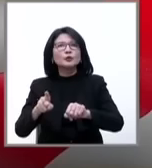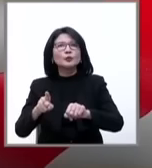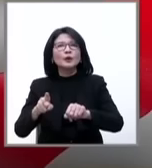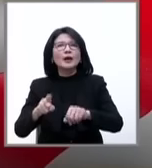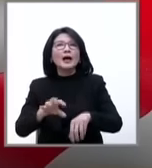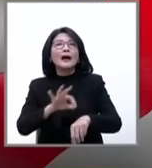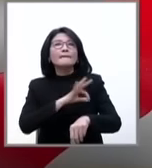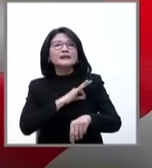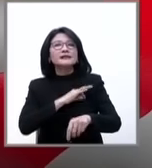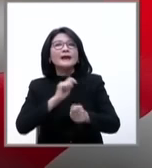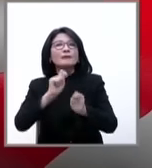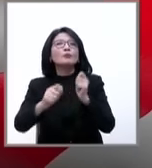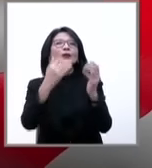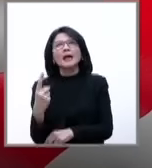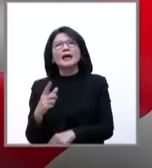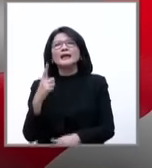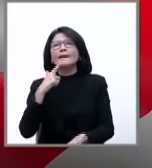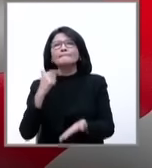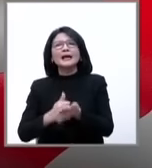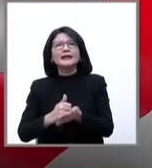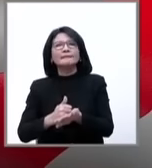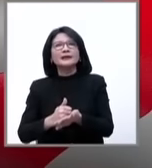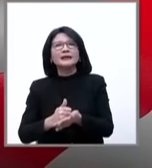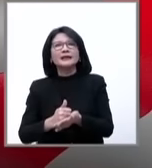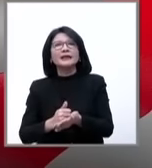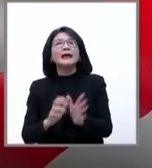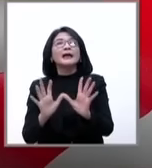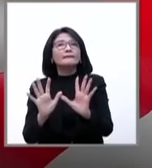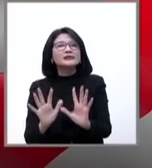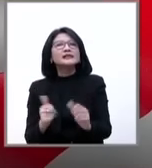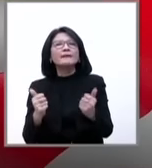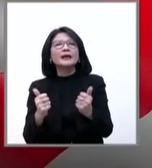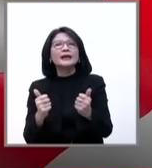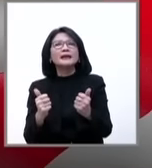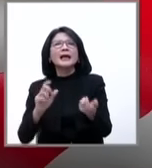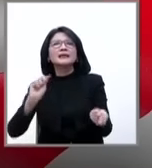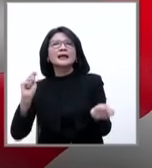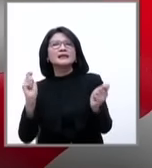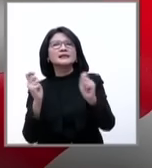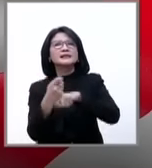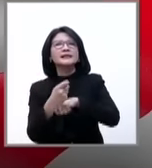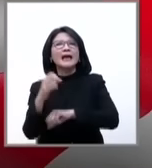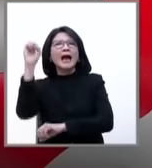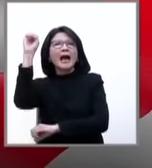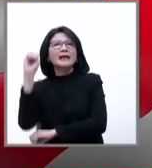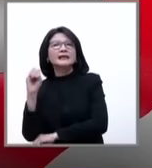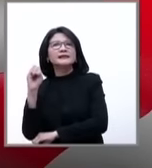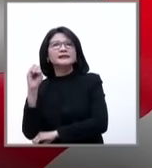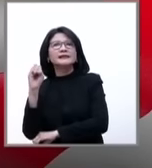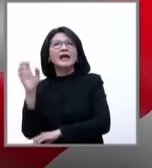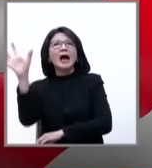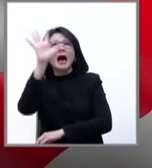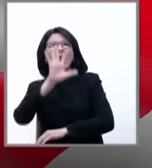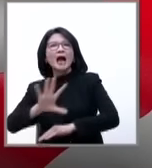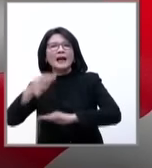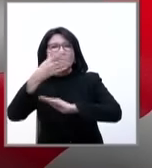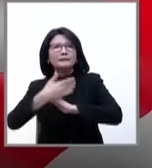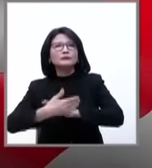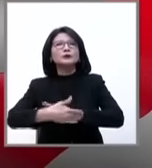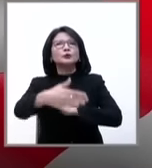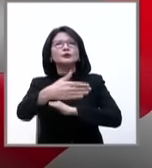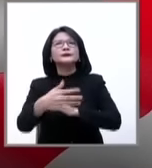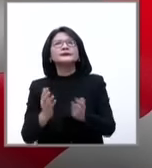terlihat semalam. Bagaimana nilai yang dia anut, kesopanan, kesantunan, kepatutan, kejujuran,